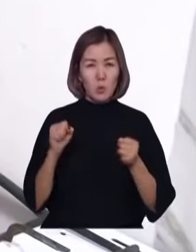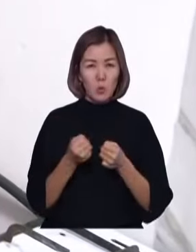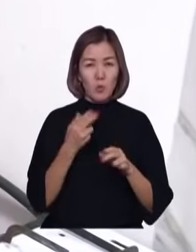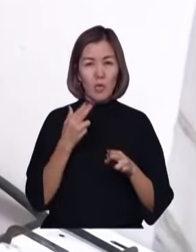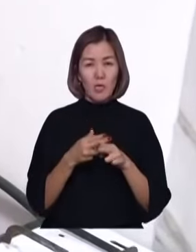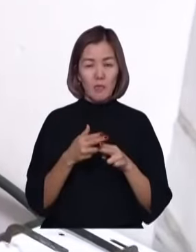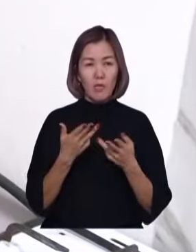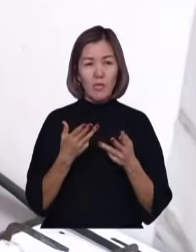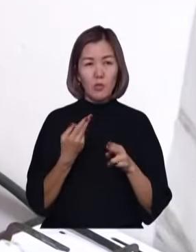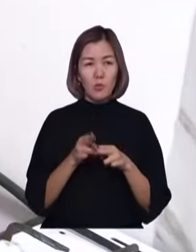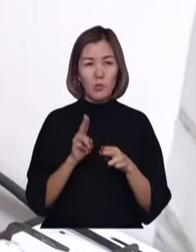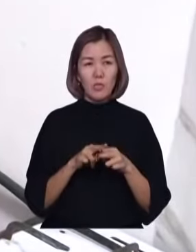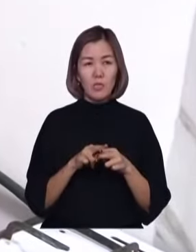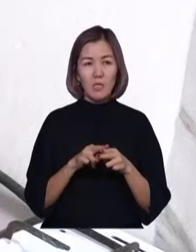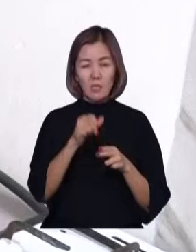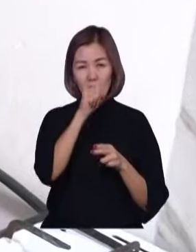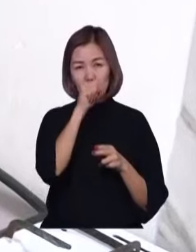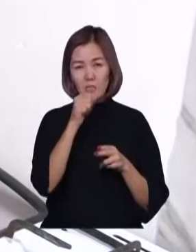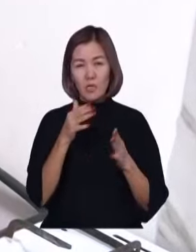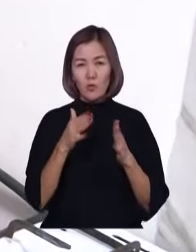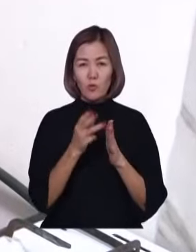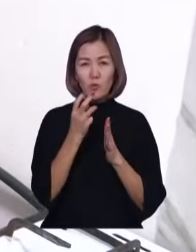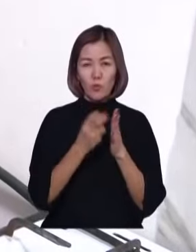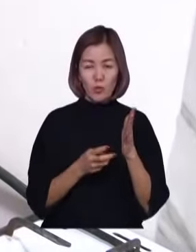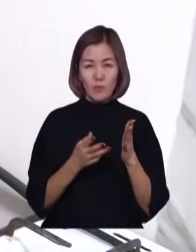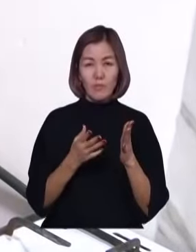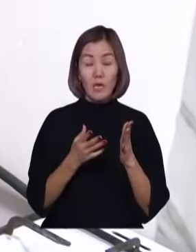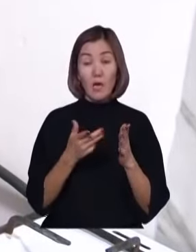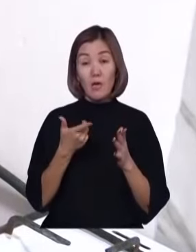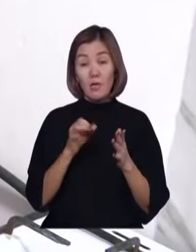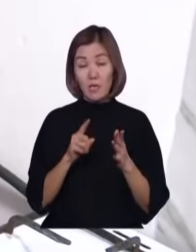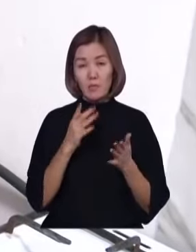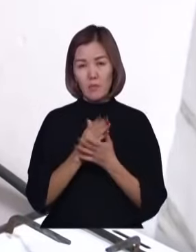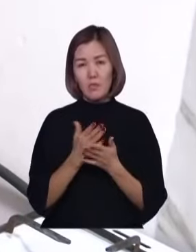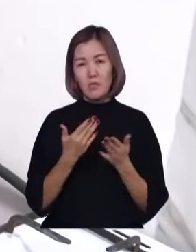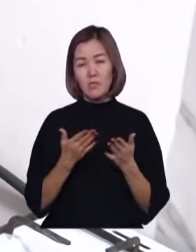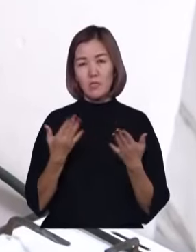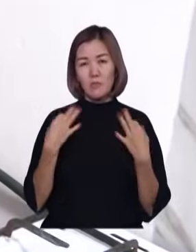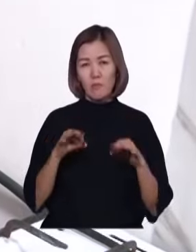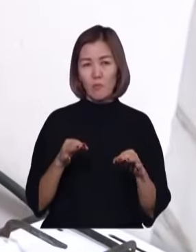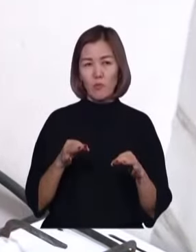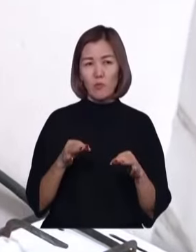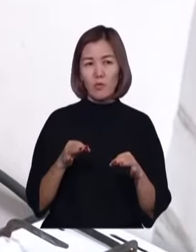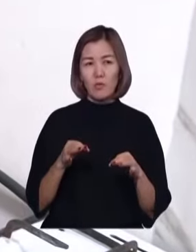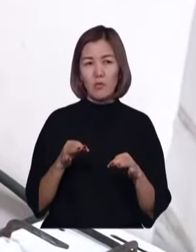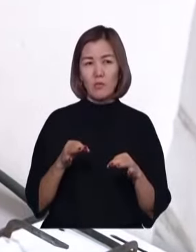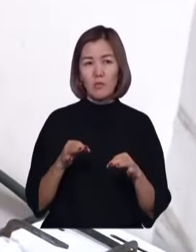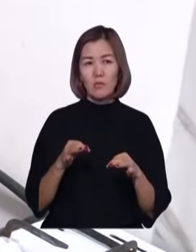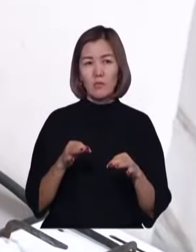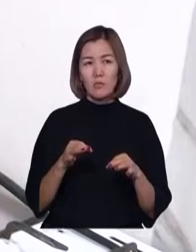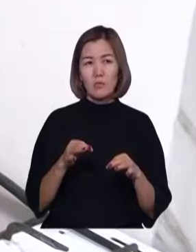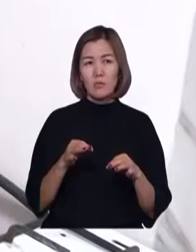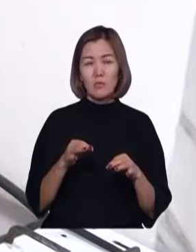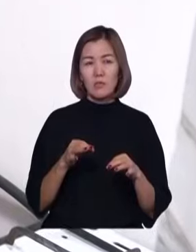Сол үшін көбінесе қыс бойы үйде отыруға тырысамыз. Ал енді газ келген кезде бір температурада қойып қоямыз